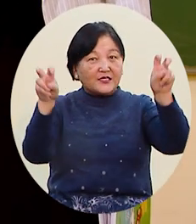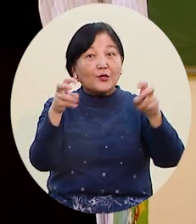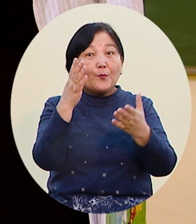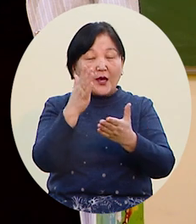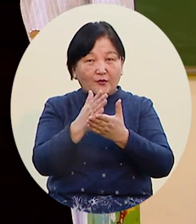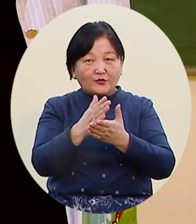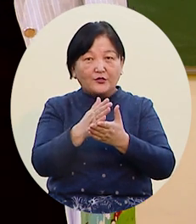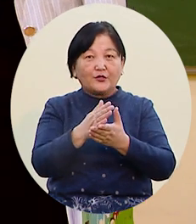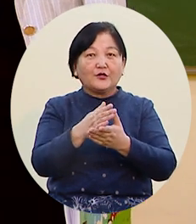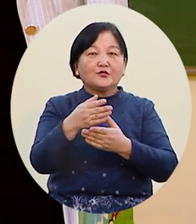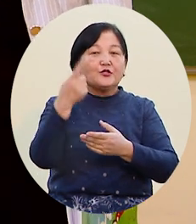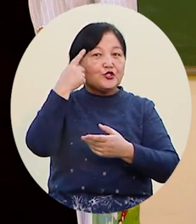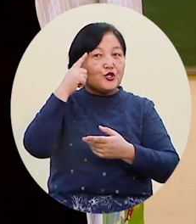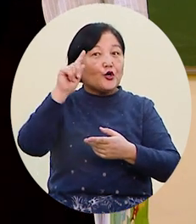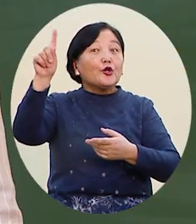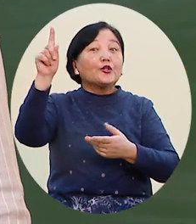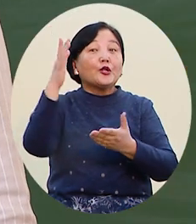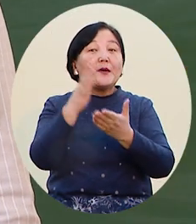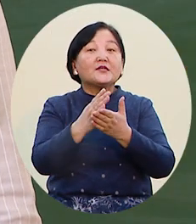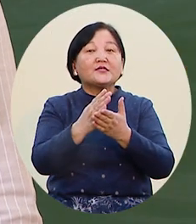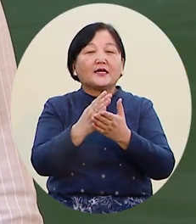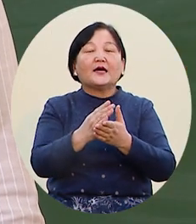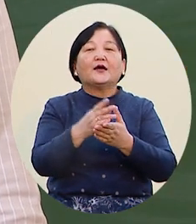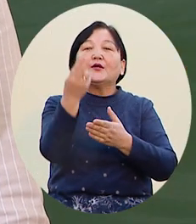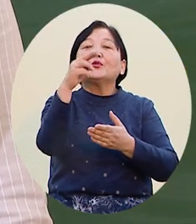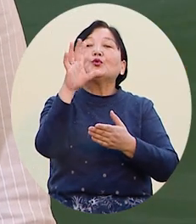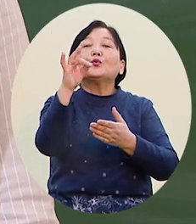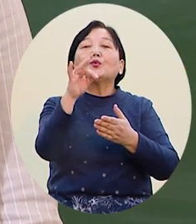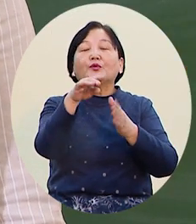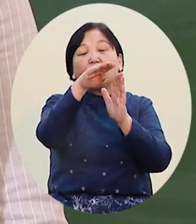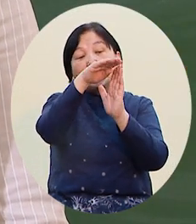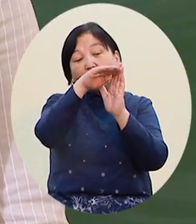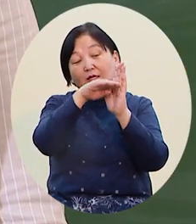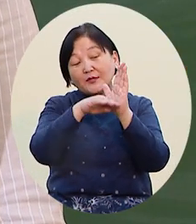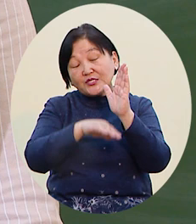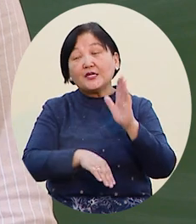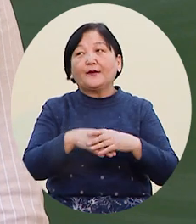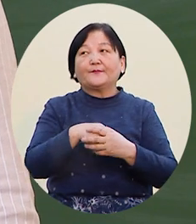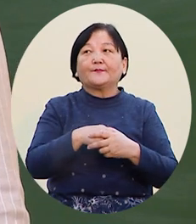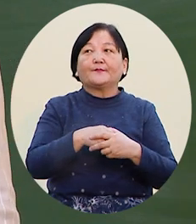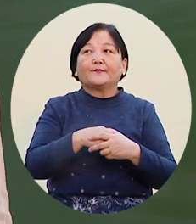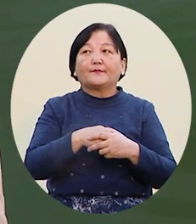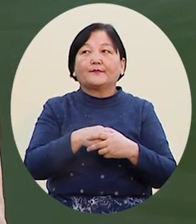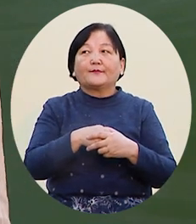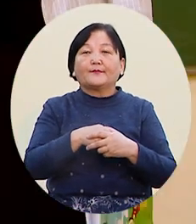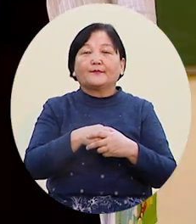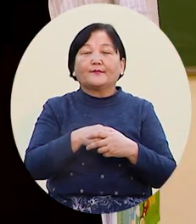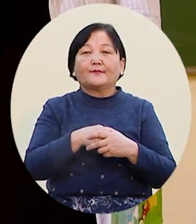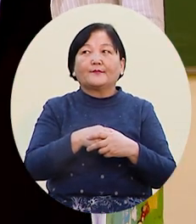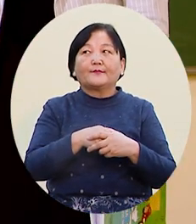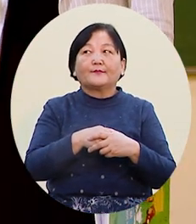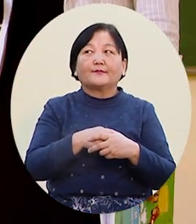байгаа дөрүүдээ бүгдээрээ жагсааж үчээ, дэвтэртээ зэрэгцүүлэн тэмдэглэх аргаар хөтлөөд бичээ тэмдэглээд яваарай